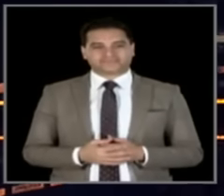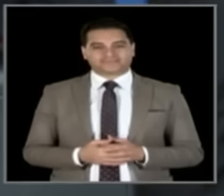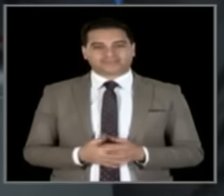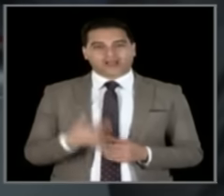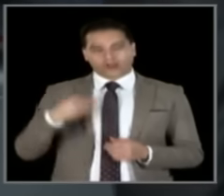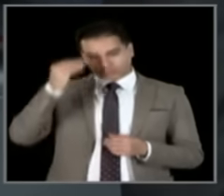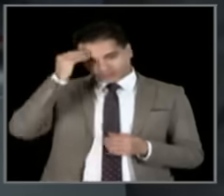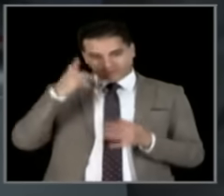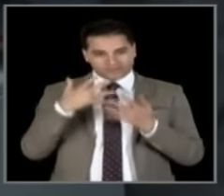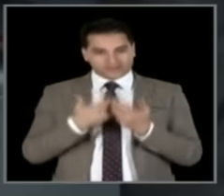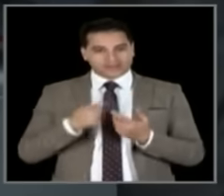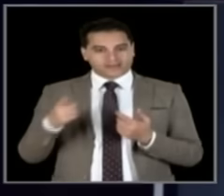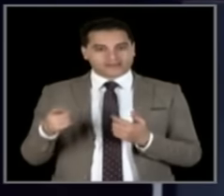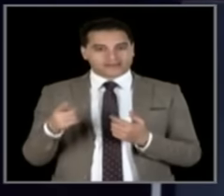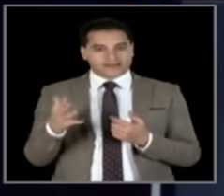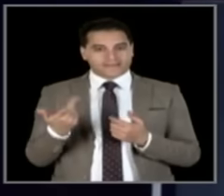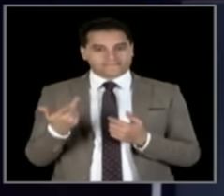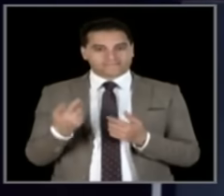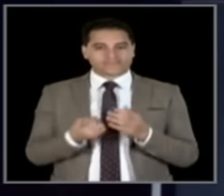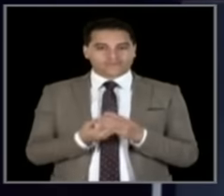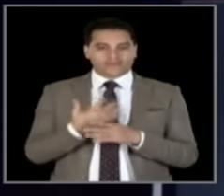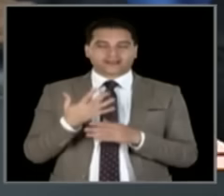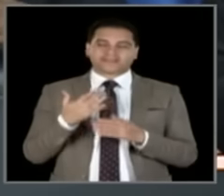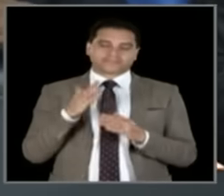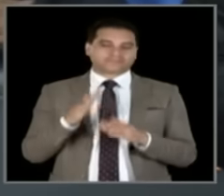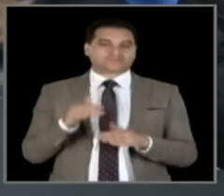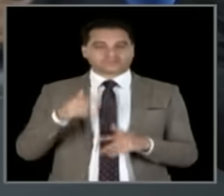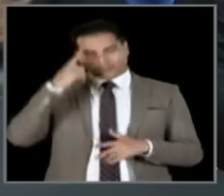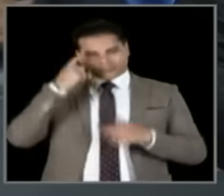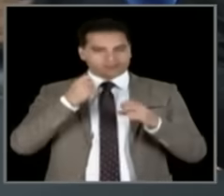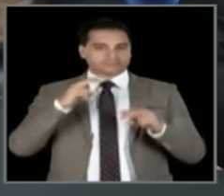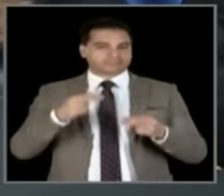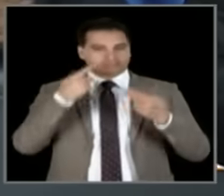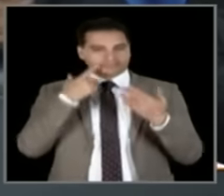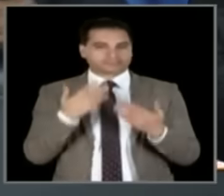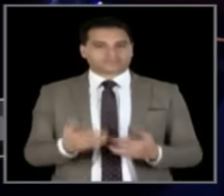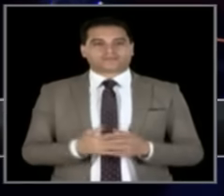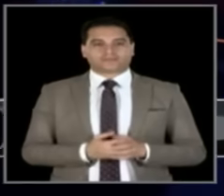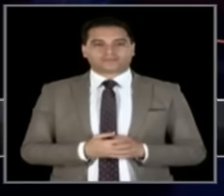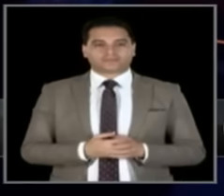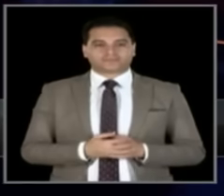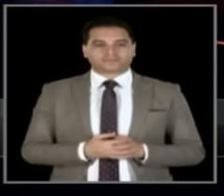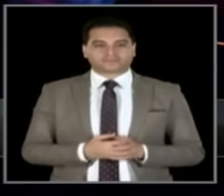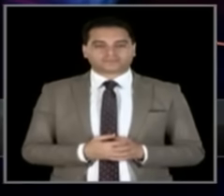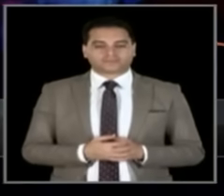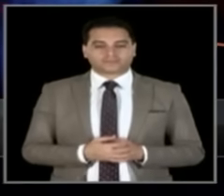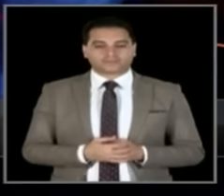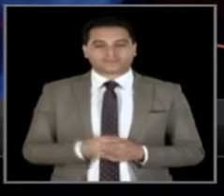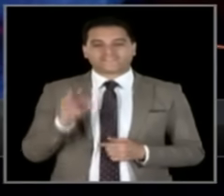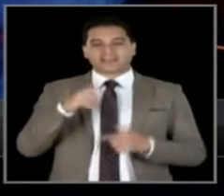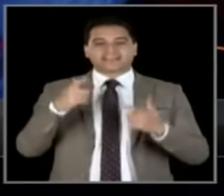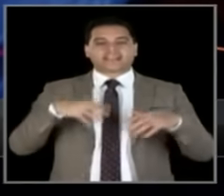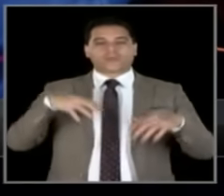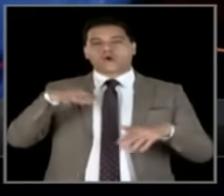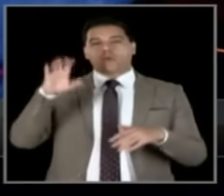عايز تعرف النتيجه ولا لا؟ ليه مفكر؟ حاضر. تحت الضغط كاونتر. في اي